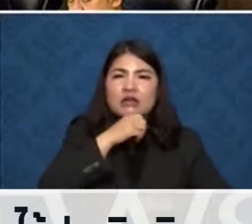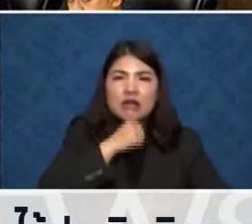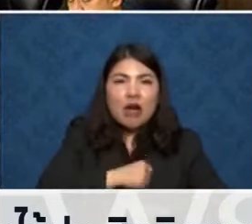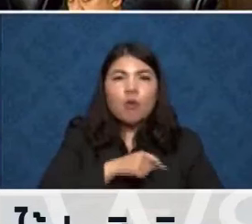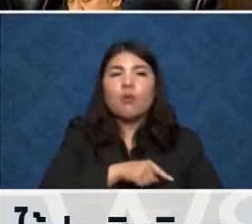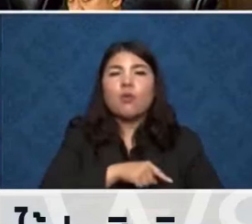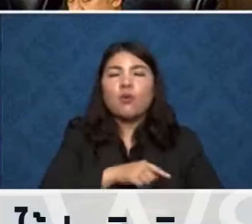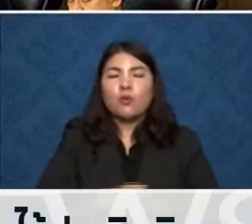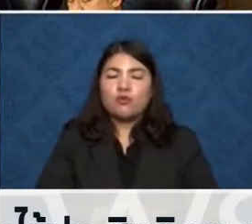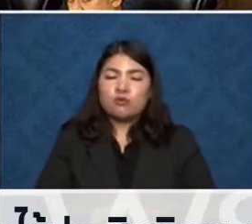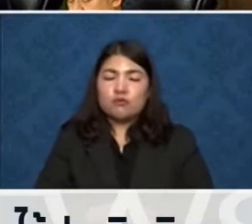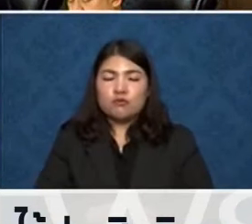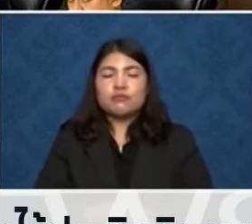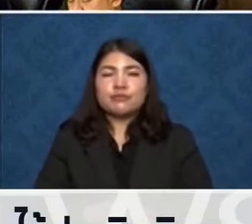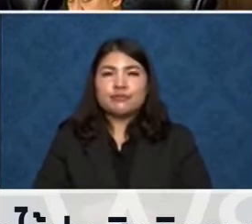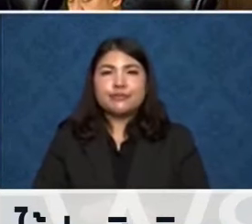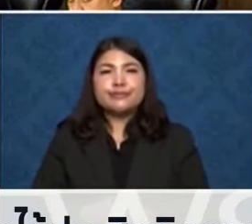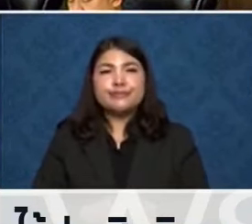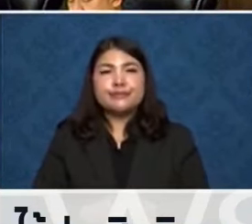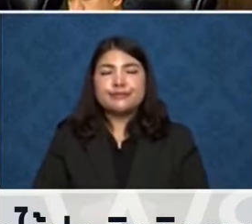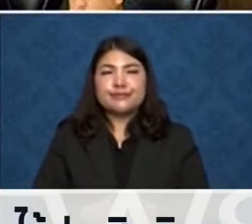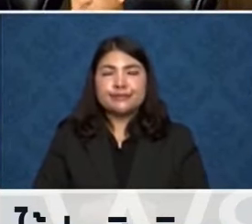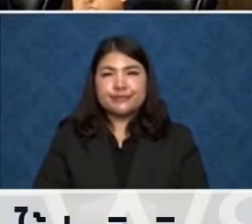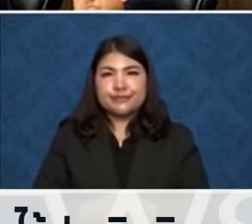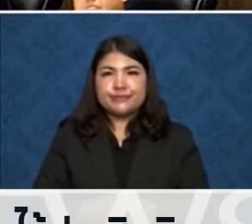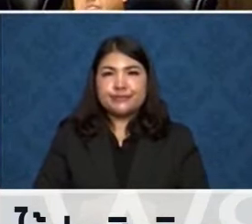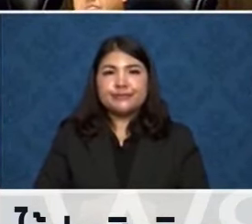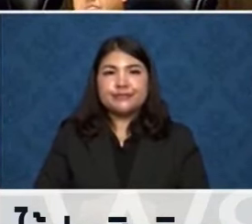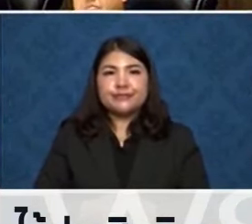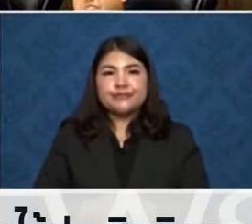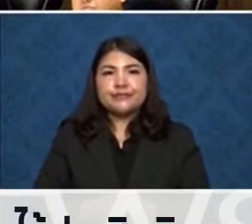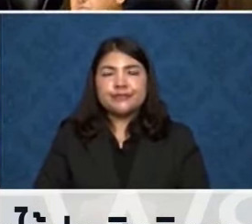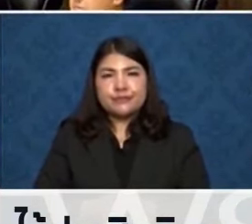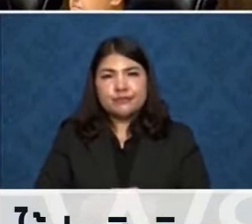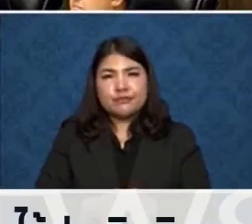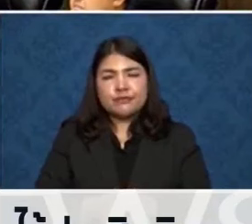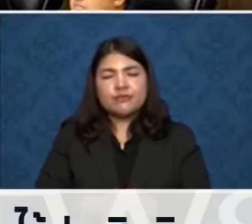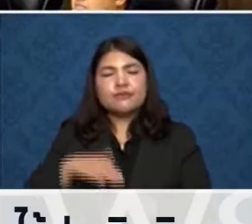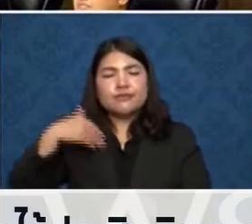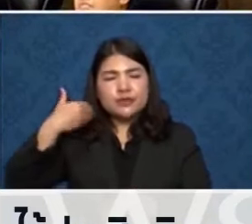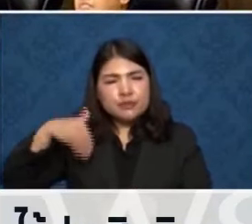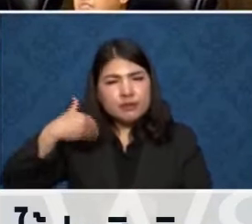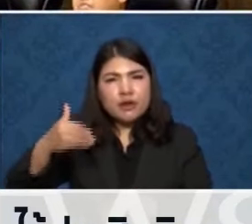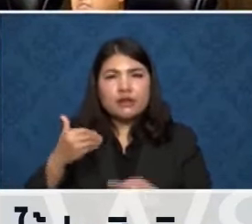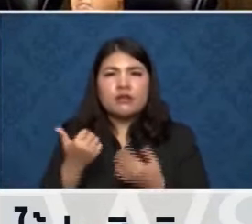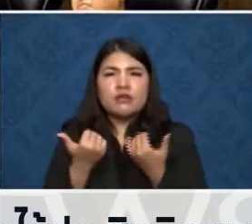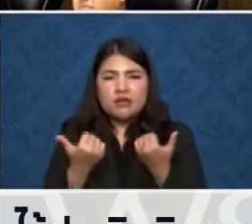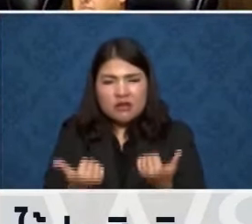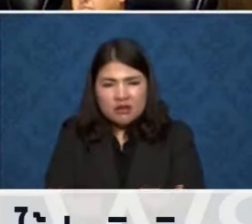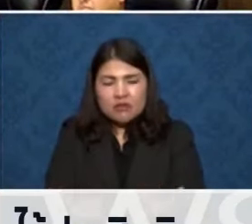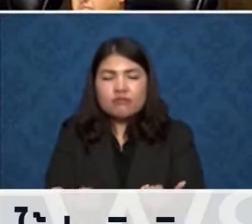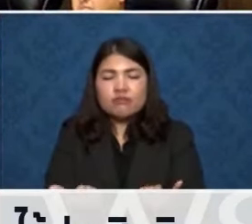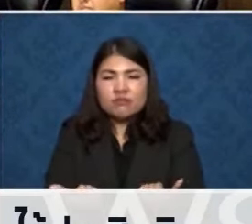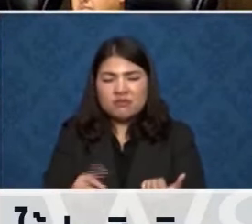ไรระบบตั๋วระบบสวยประชาชนไม่สามารถไว้วางใจกลไกบริหารราชการแผ่นดินคือถึงบอกว่าฟังไปฟังมาไม่ไว้ว